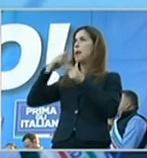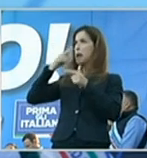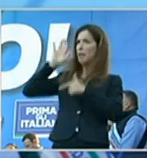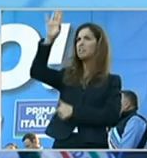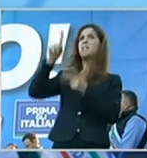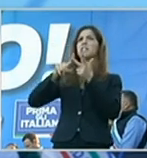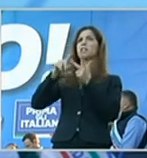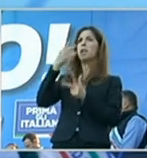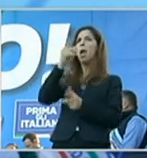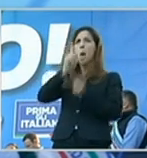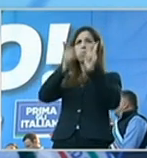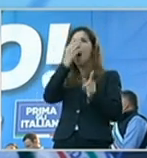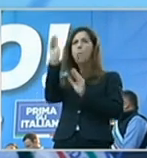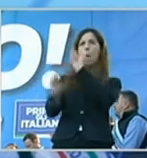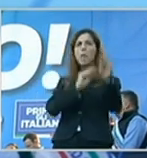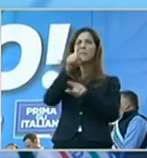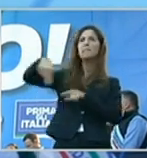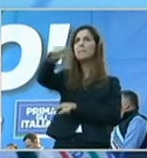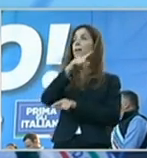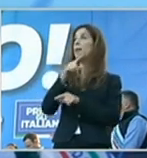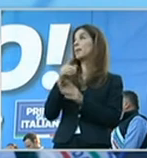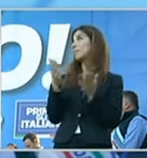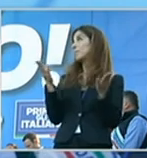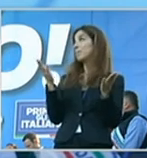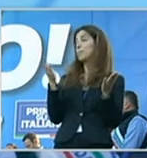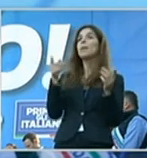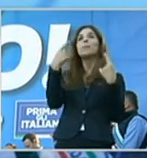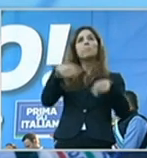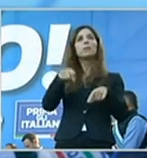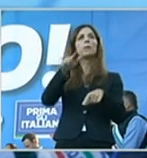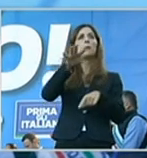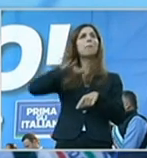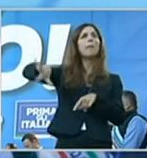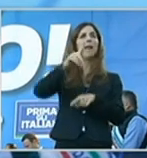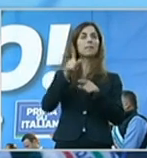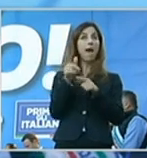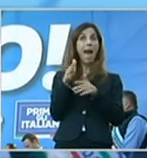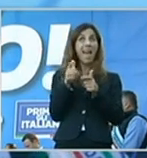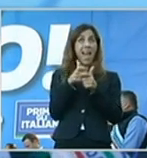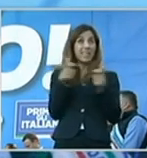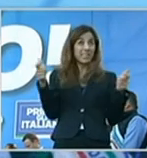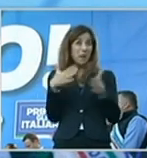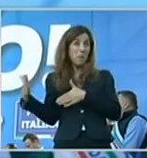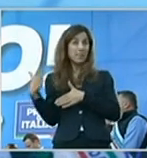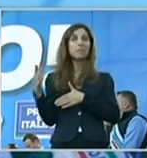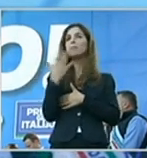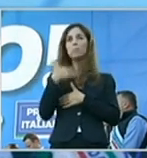populisti. Questa non è una piazza di estremisti, è una piazza di italiani